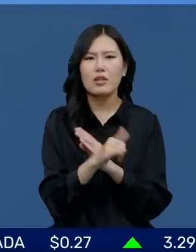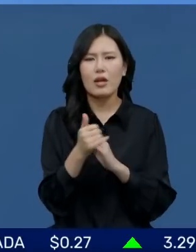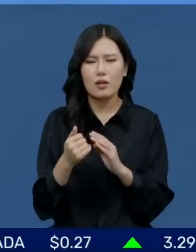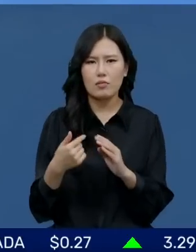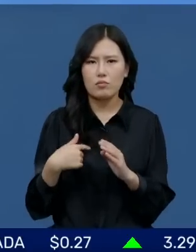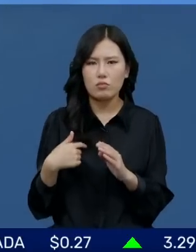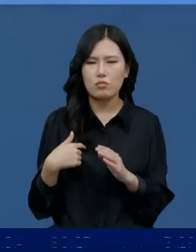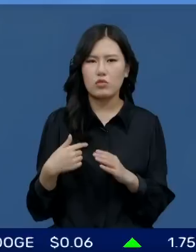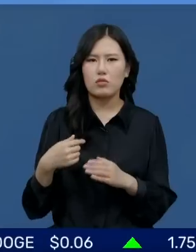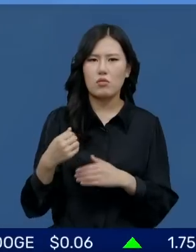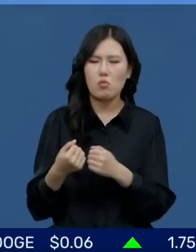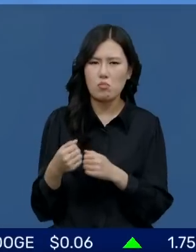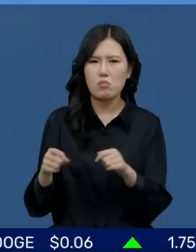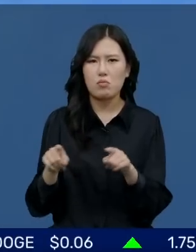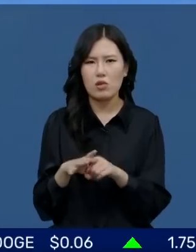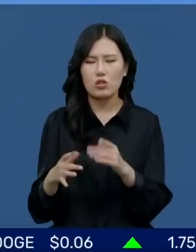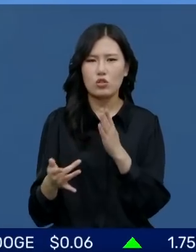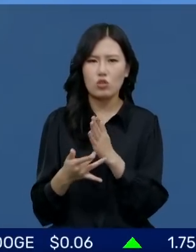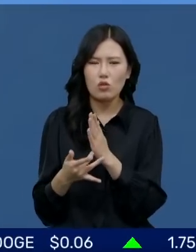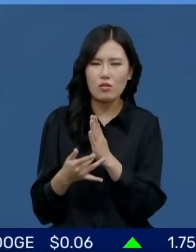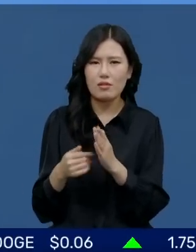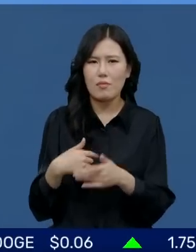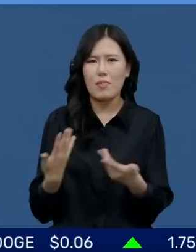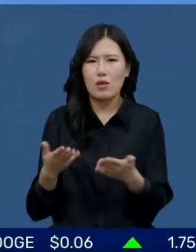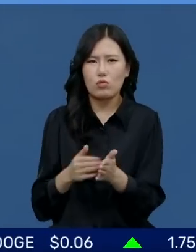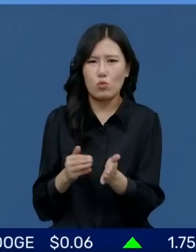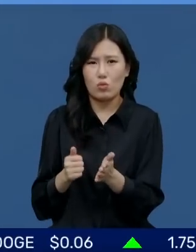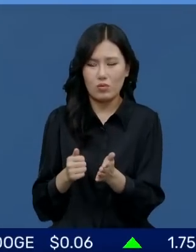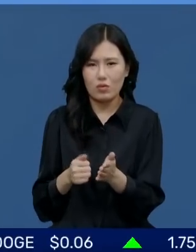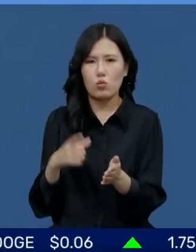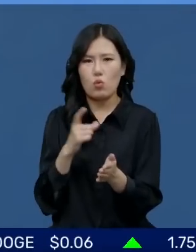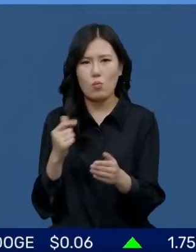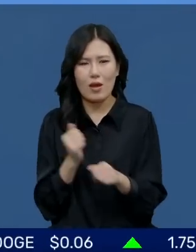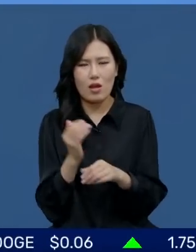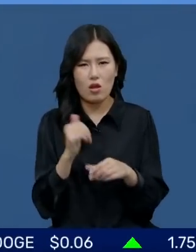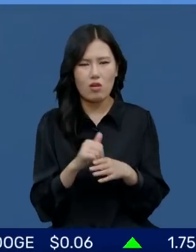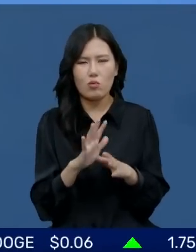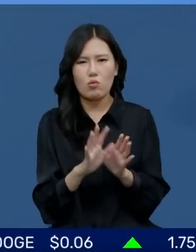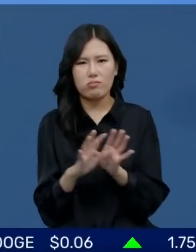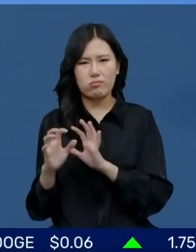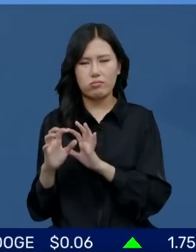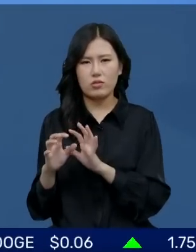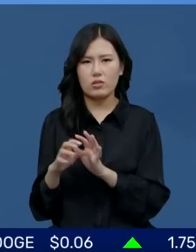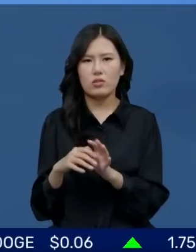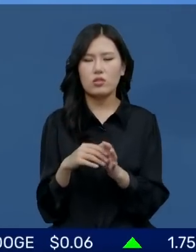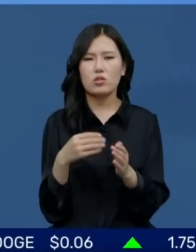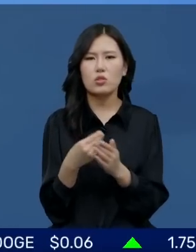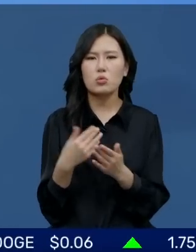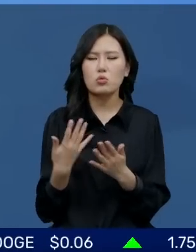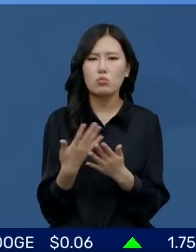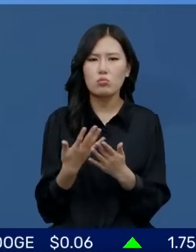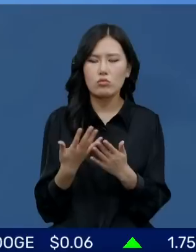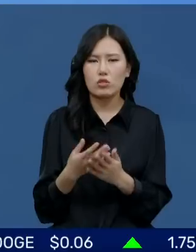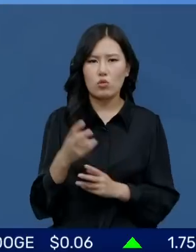одоо техник болон бусад хангамжийн асуудлаас болж энэ салбарт ажиллах хүчин дутагдаж байгаа. За хамгийн наадзах нь яг энэ салбарт